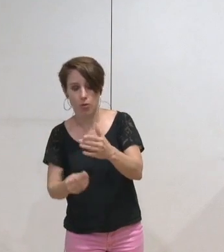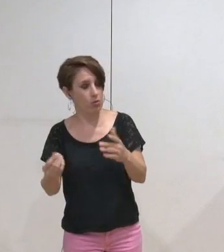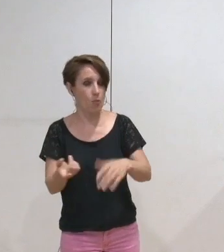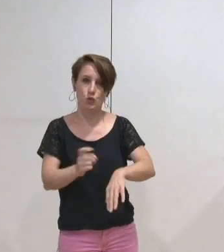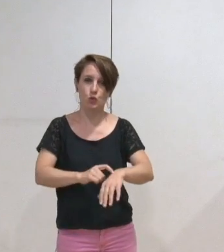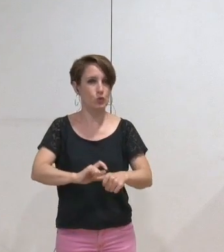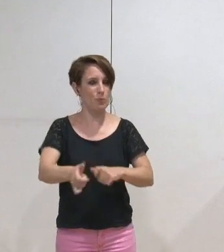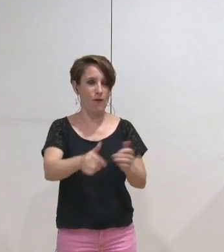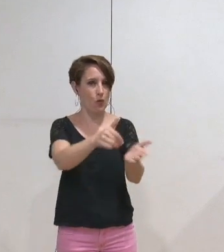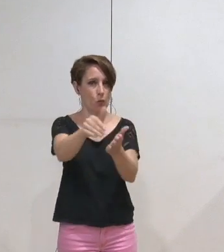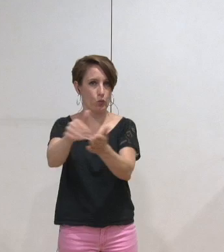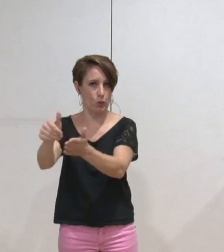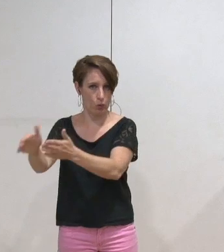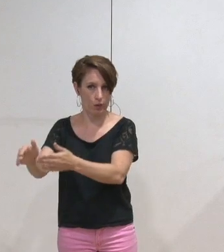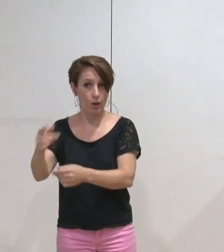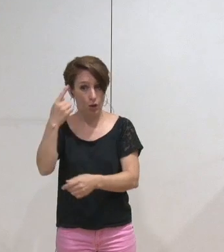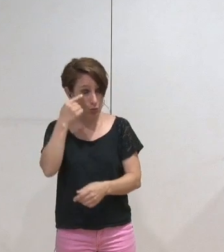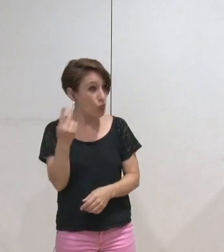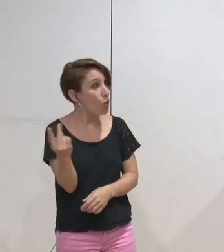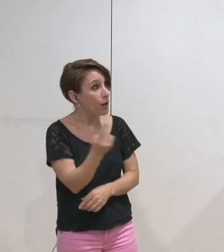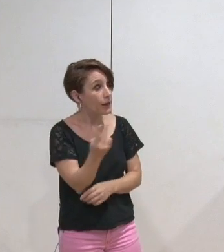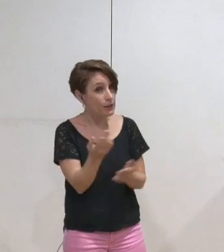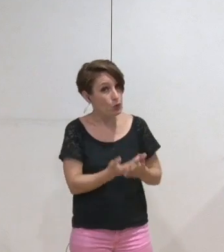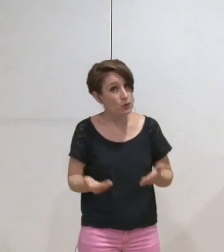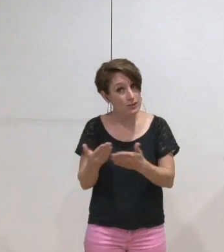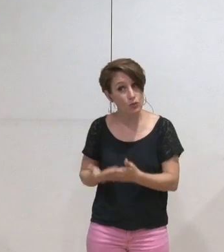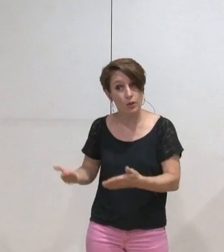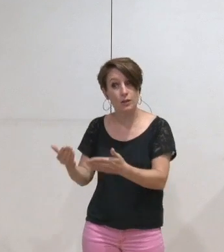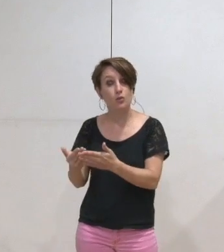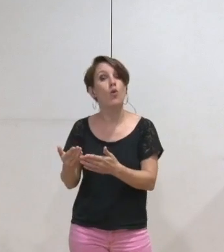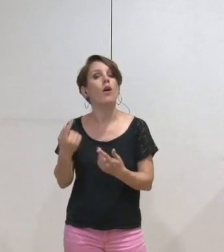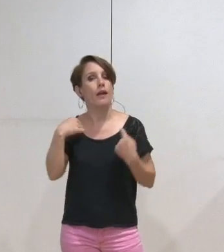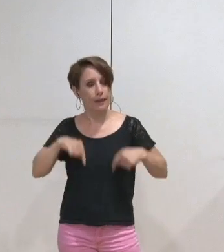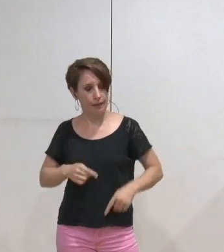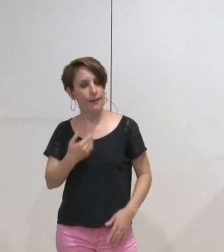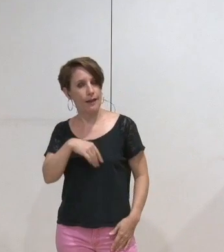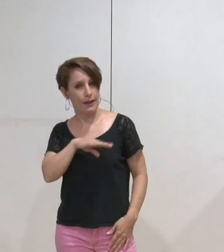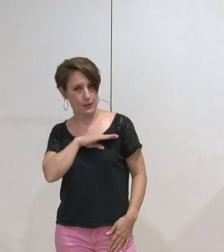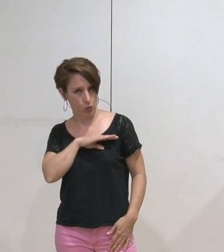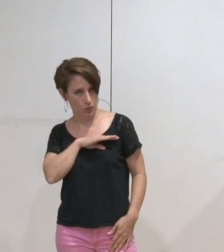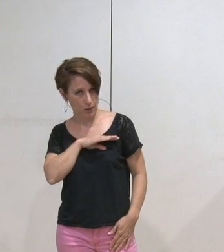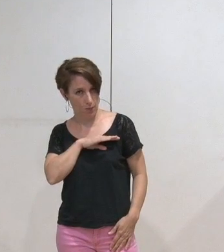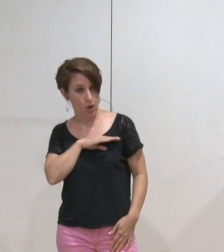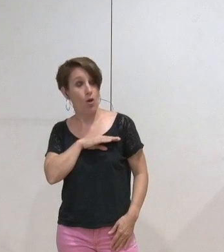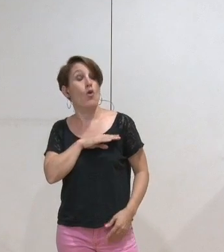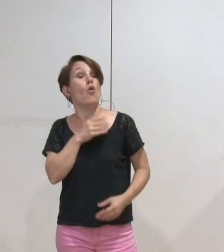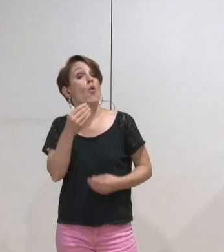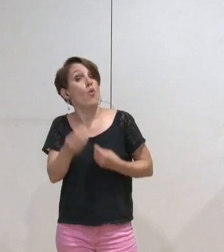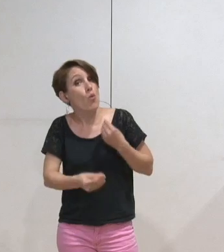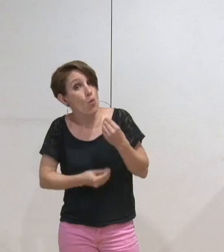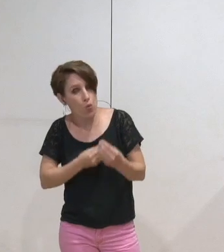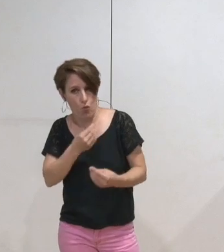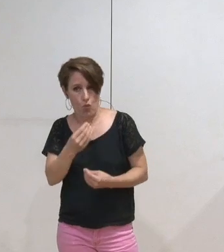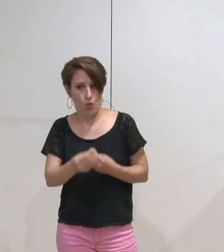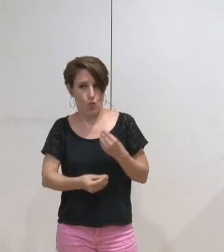dans deux situations dans les deux situations au-delà de la responsabilité de l'État il en va dit la circulaire du fondement